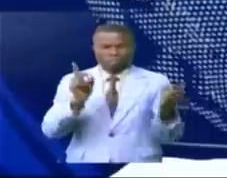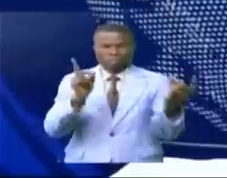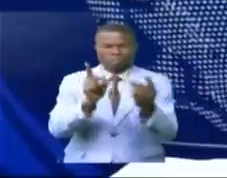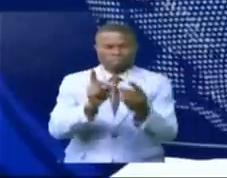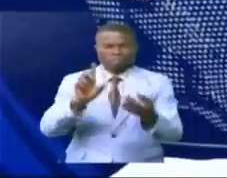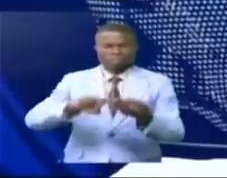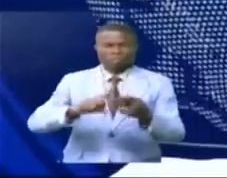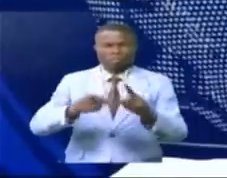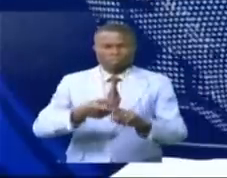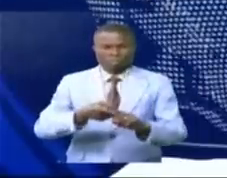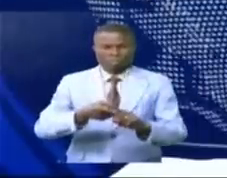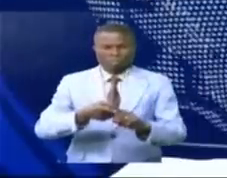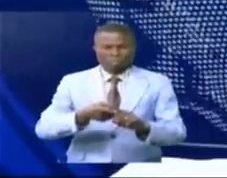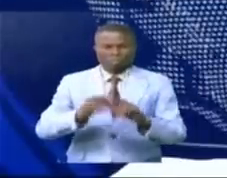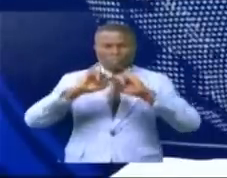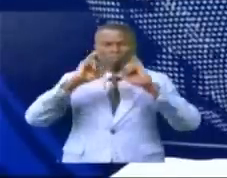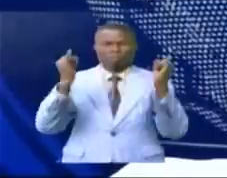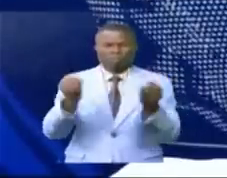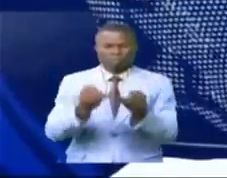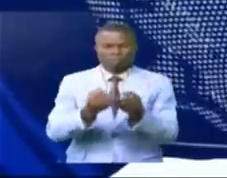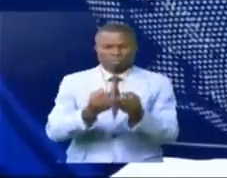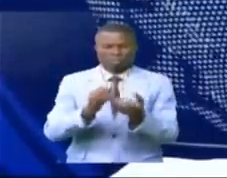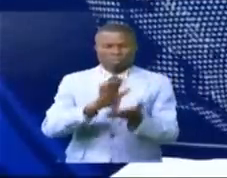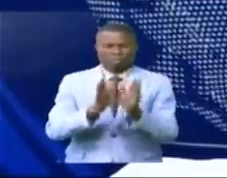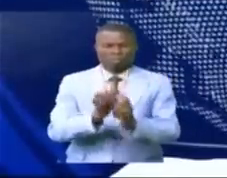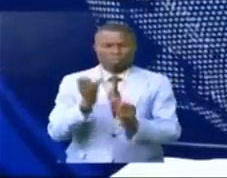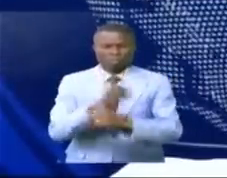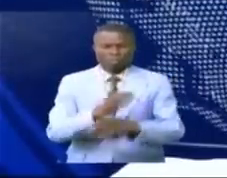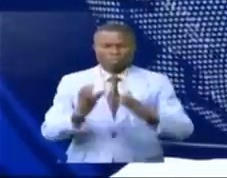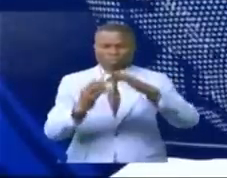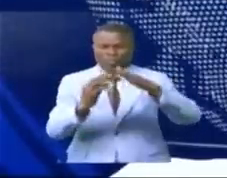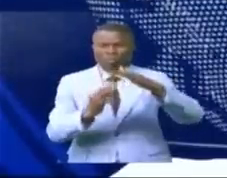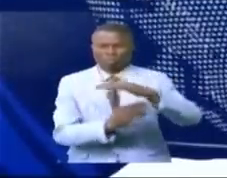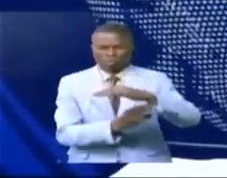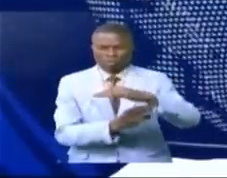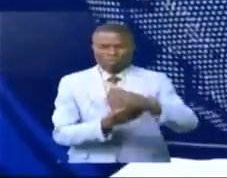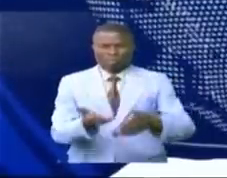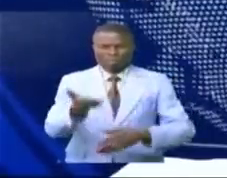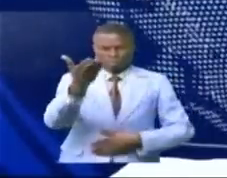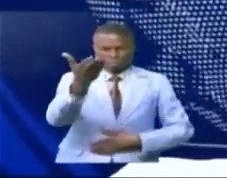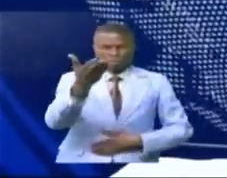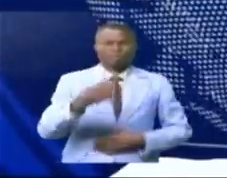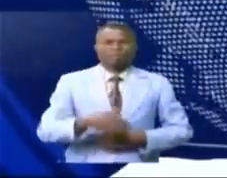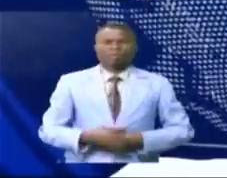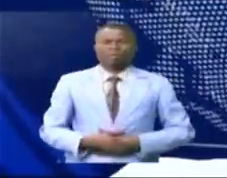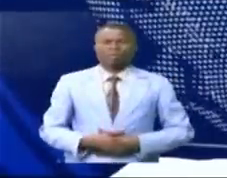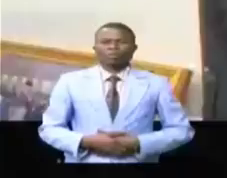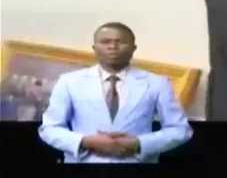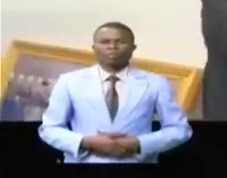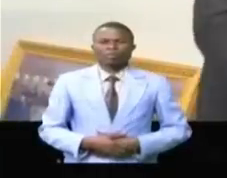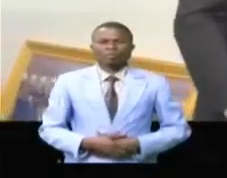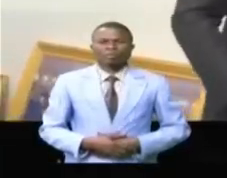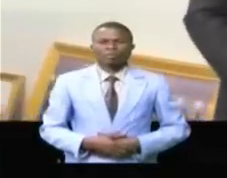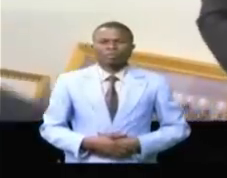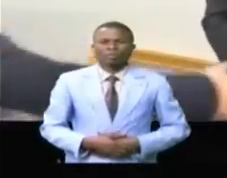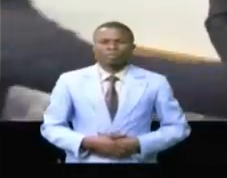son collègue de l'industrie pour la matérialisation de ses projets, nous dit José Batitombe.